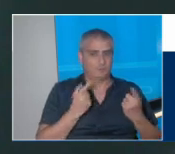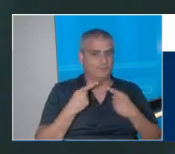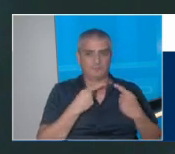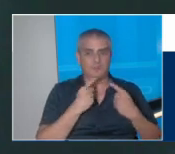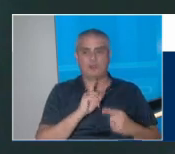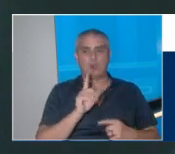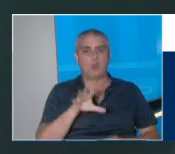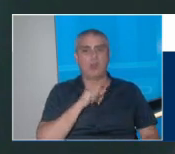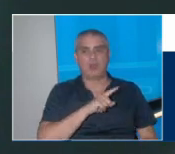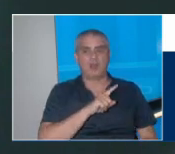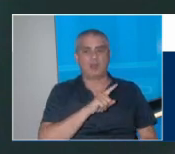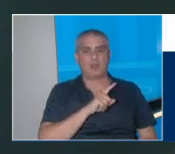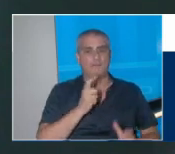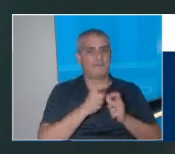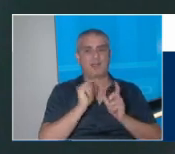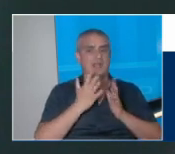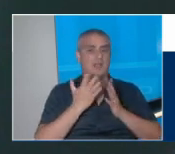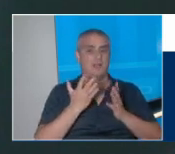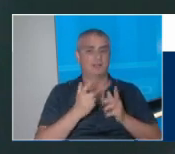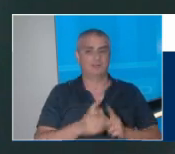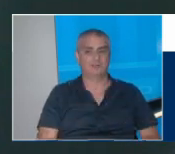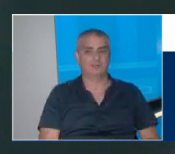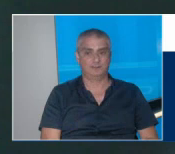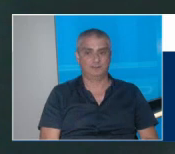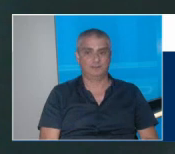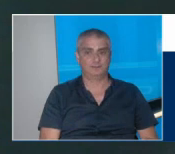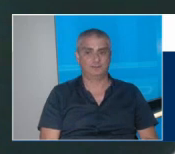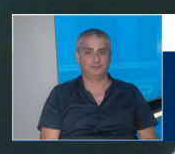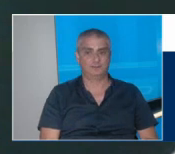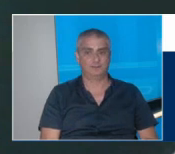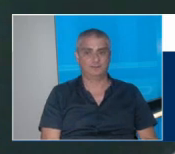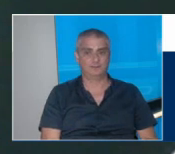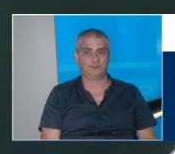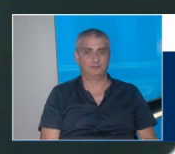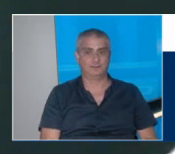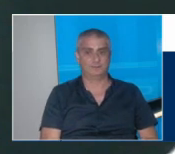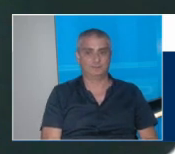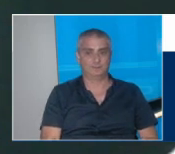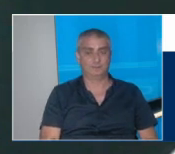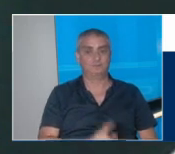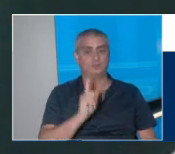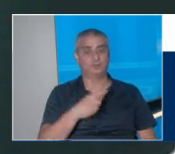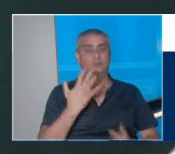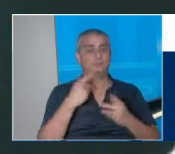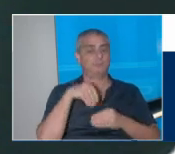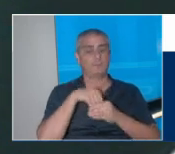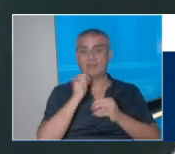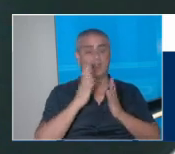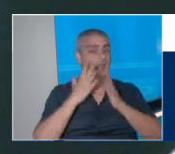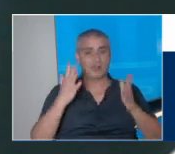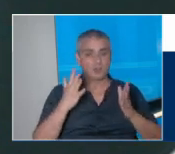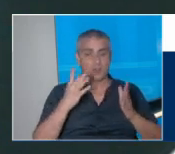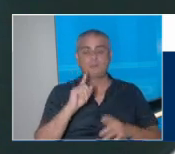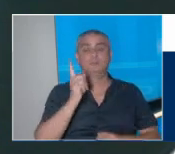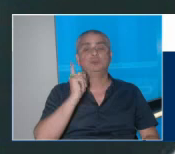הפעמים לא לוקח את המפלגה הגדולה, לא לוקח את מי שיש לו את מספר המנדטים הגבוה ביותר,